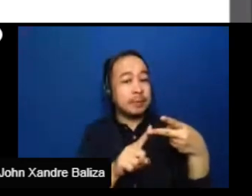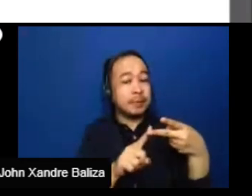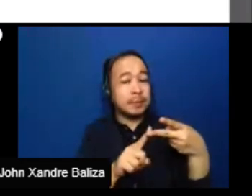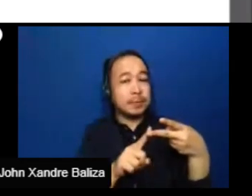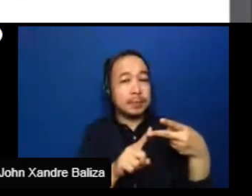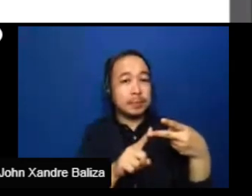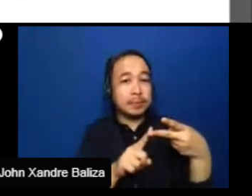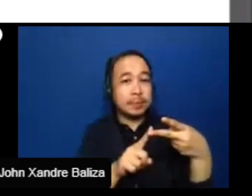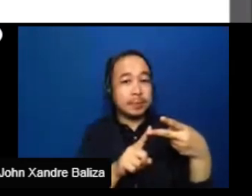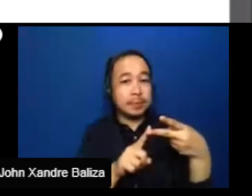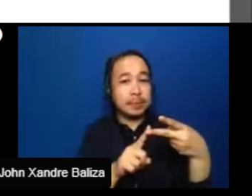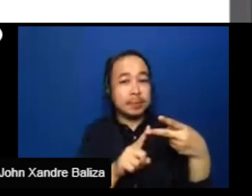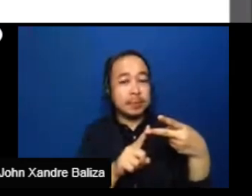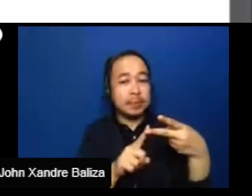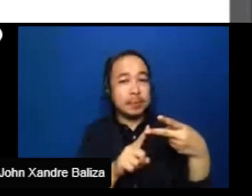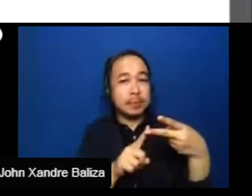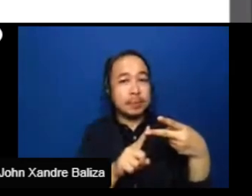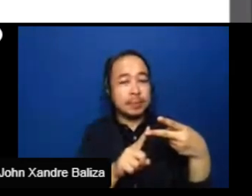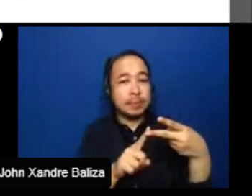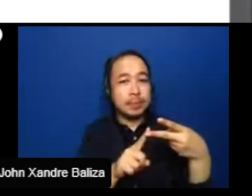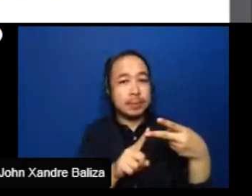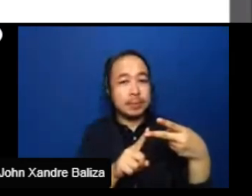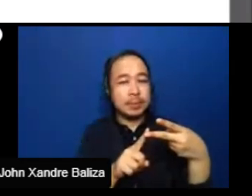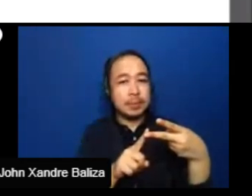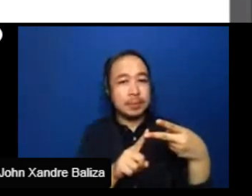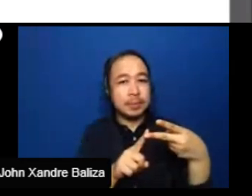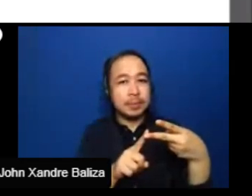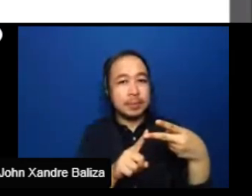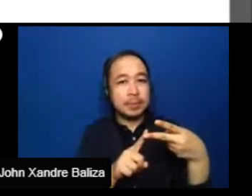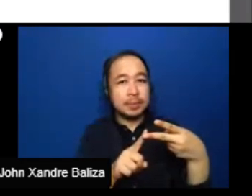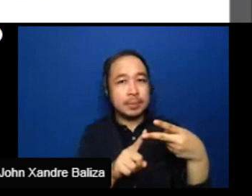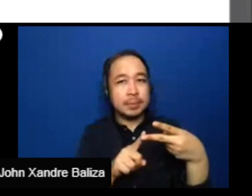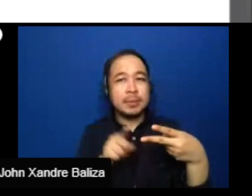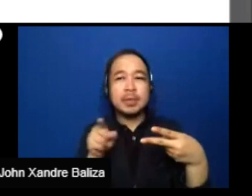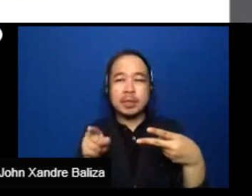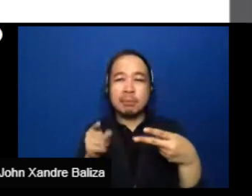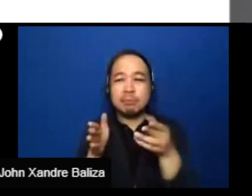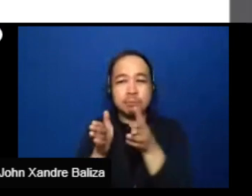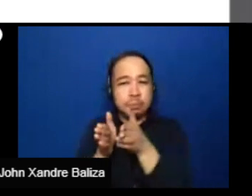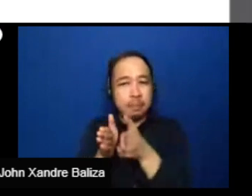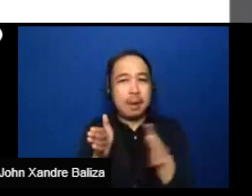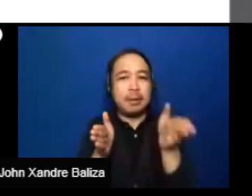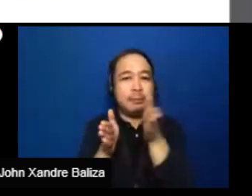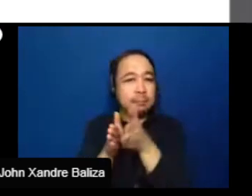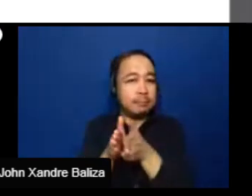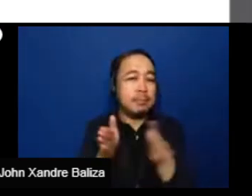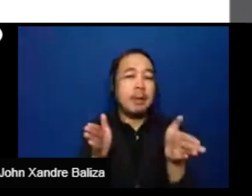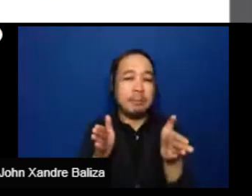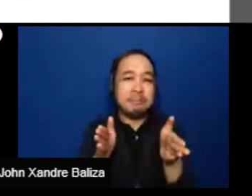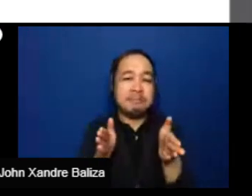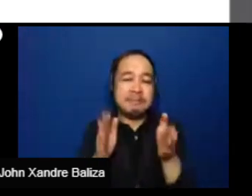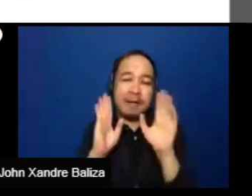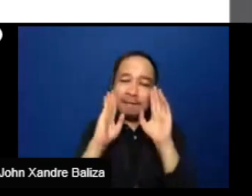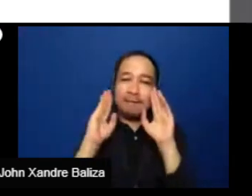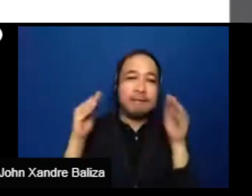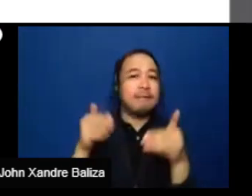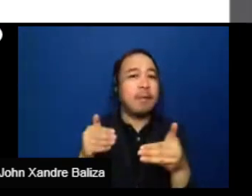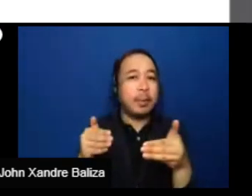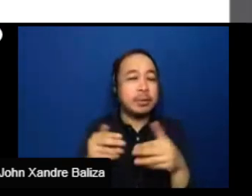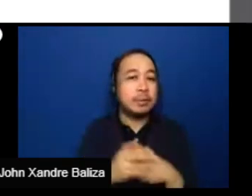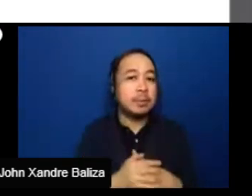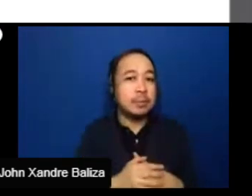по организационной стороне дела, нам кажется более уместным помещать эту